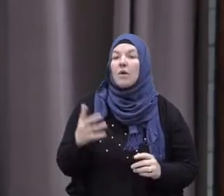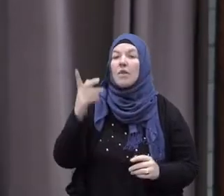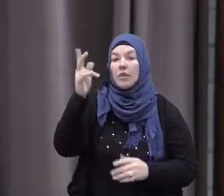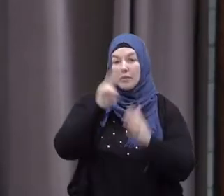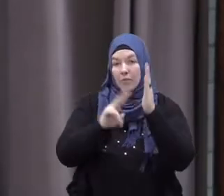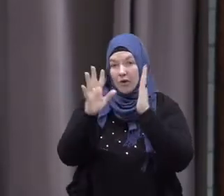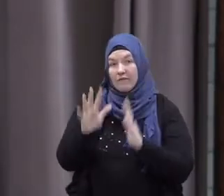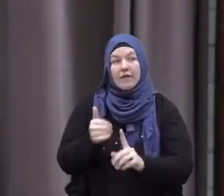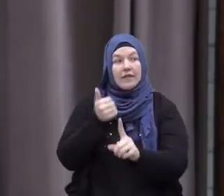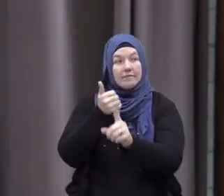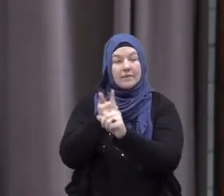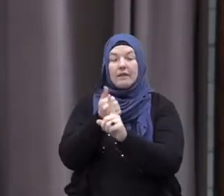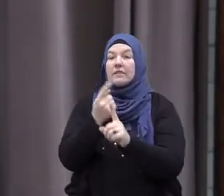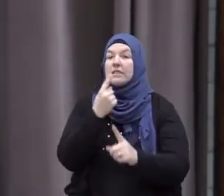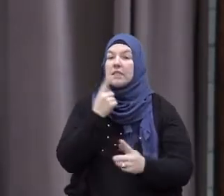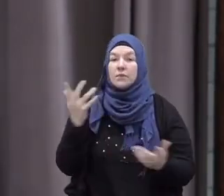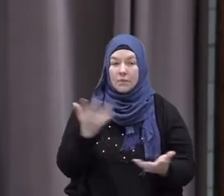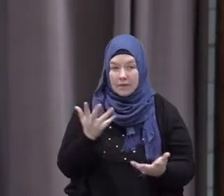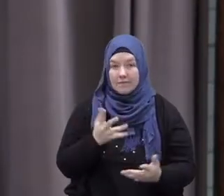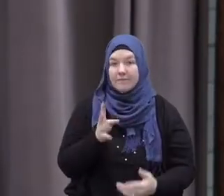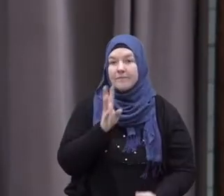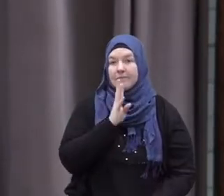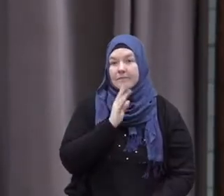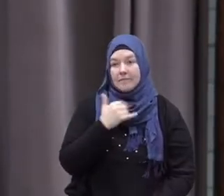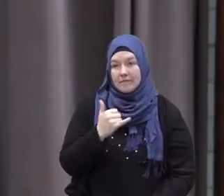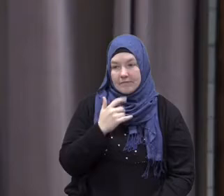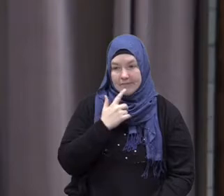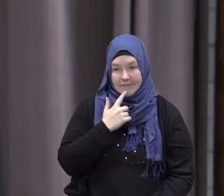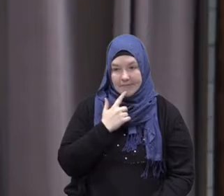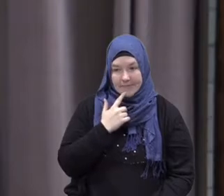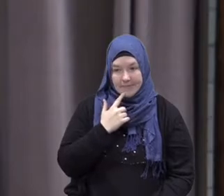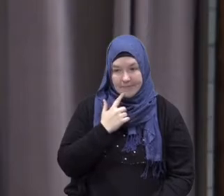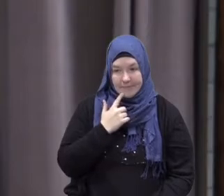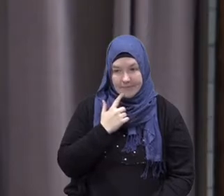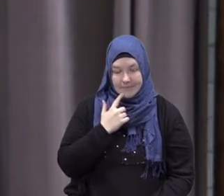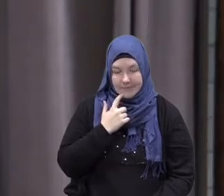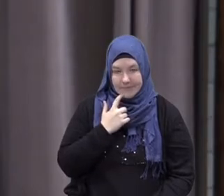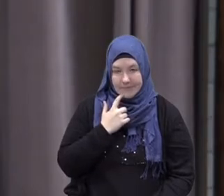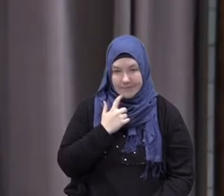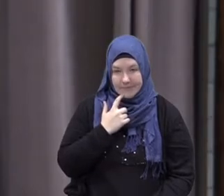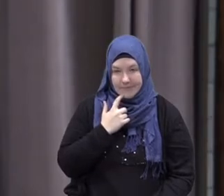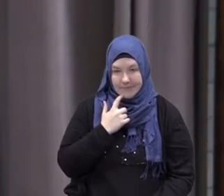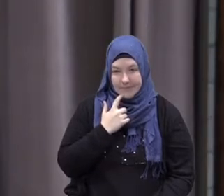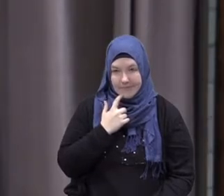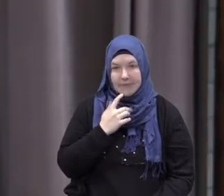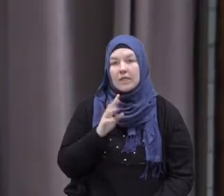says, خِيَارُكُمْ فِي الْجَاهِلِيَّةِ خِيَارُكُمْ فِي